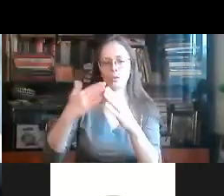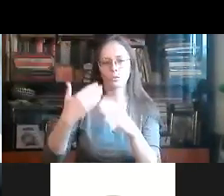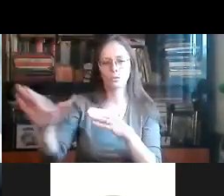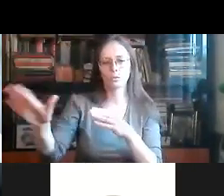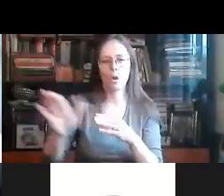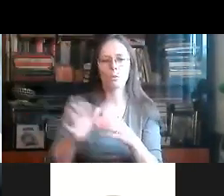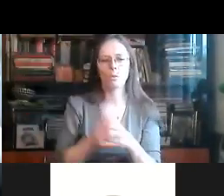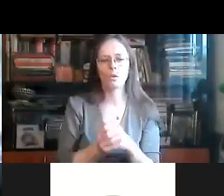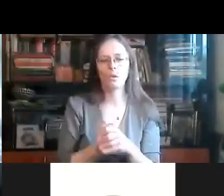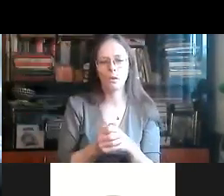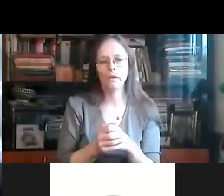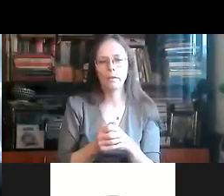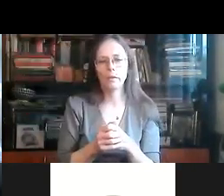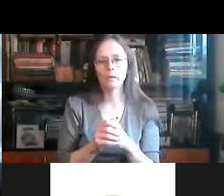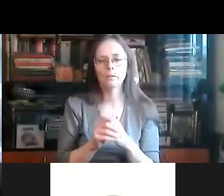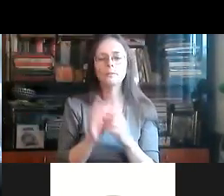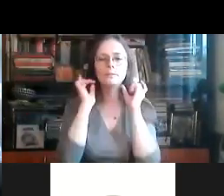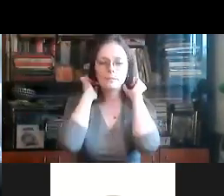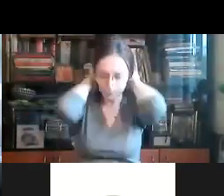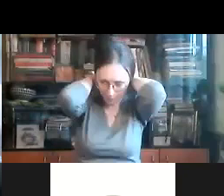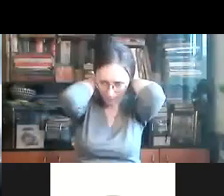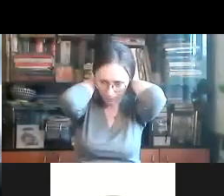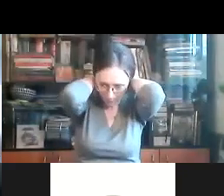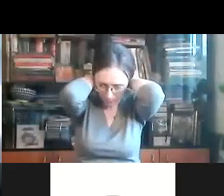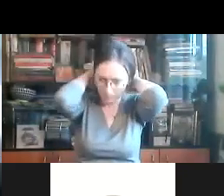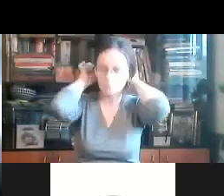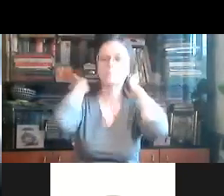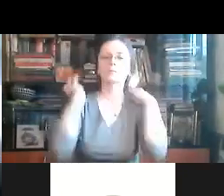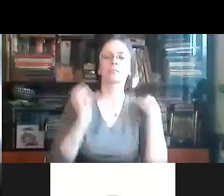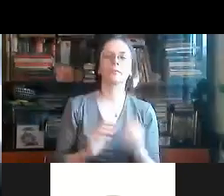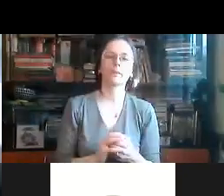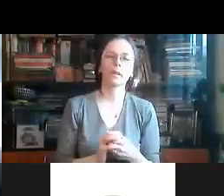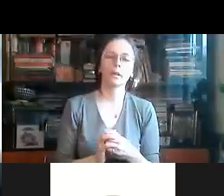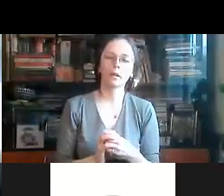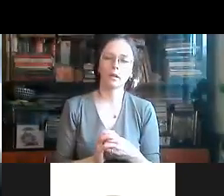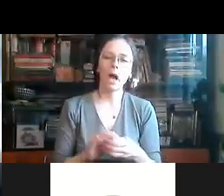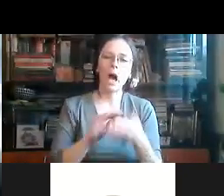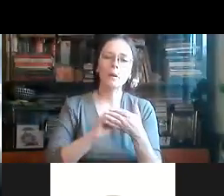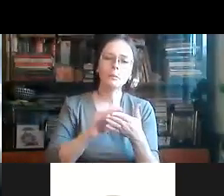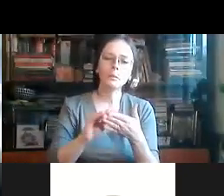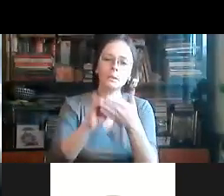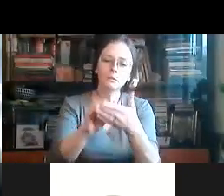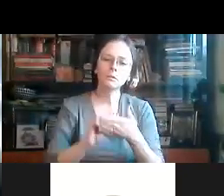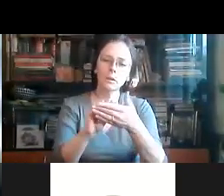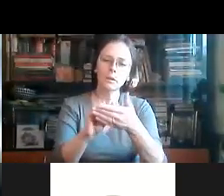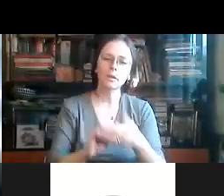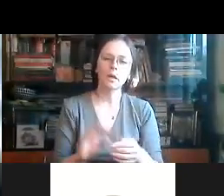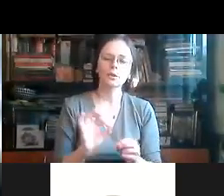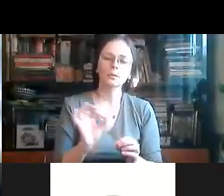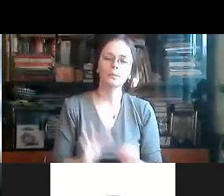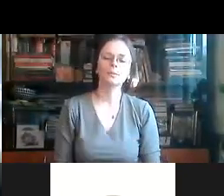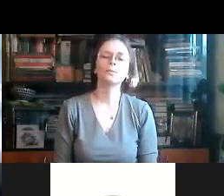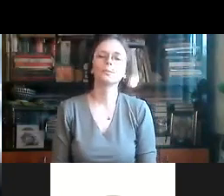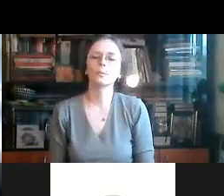Да. Настя пишет нам здесь, может быть, просто зачитать, раз она... Многие мои артисты, к сожалению,